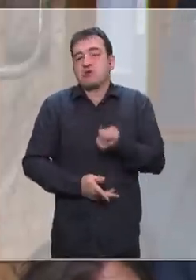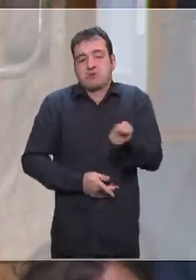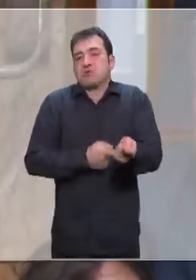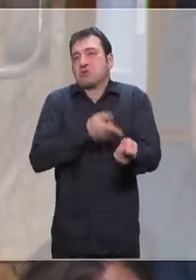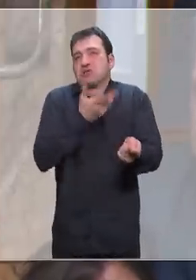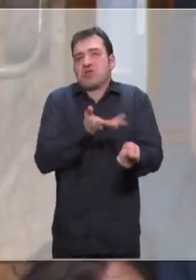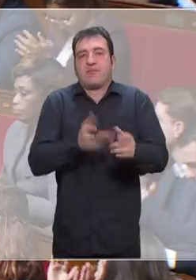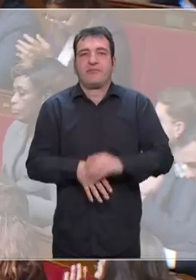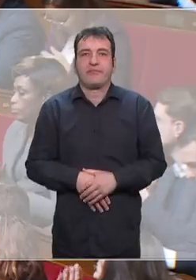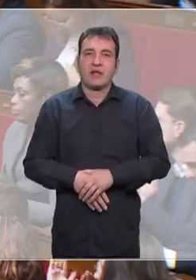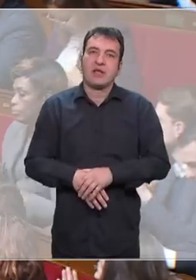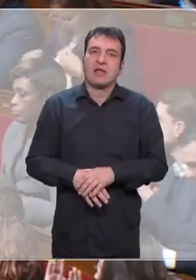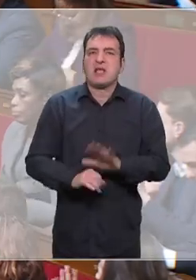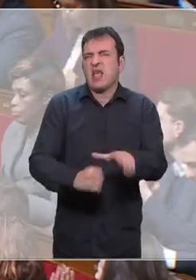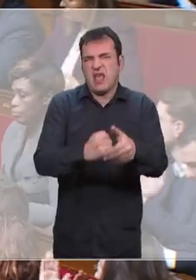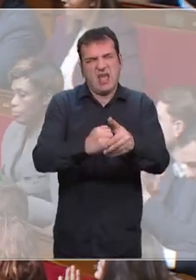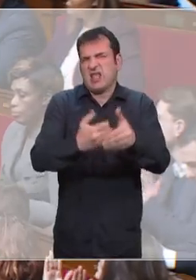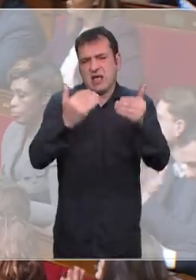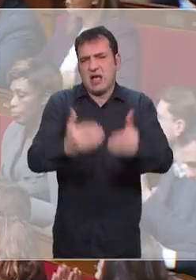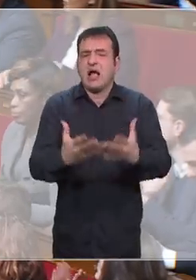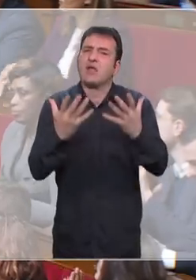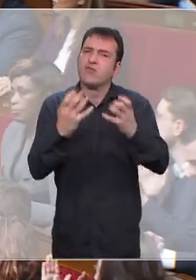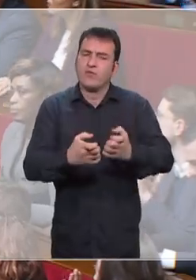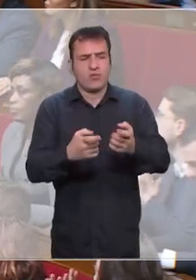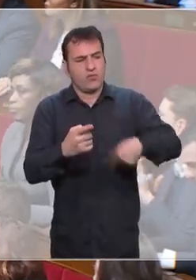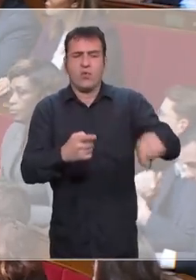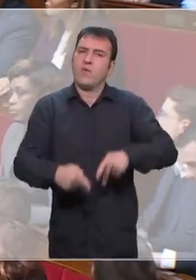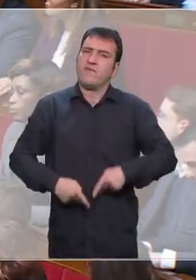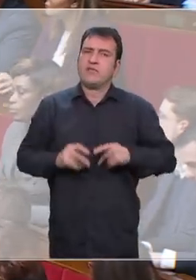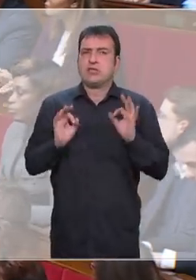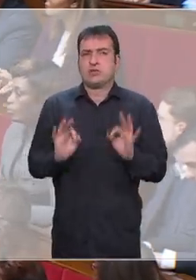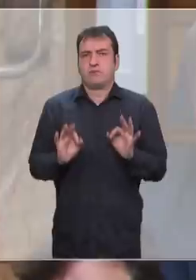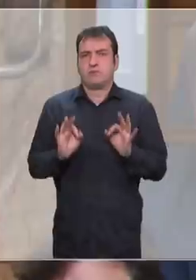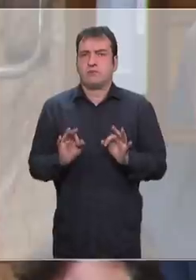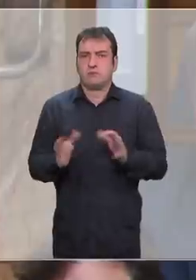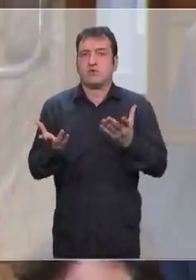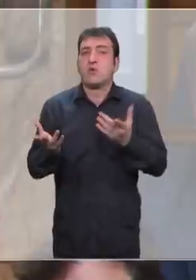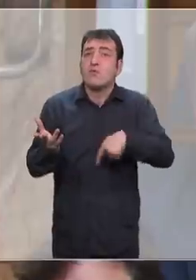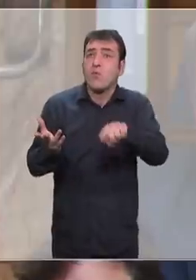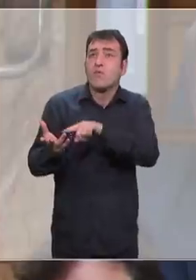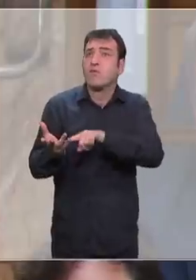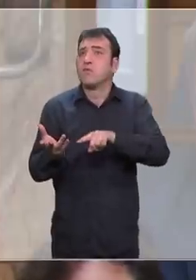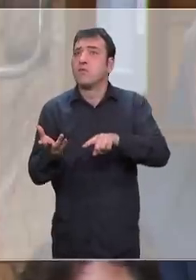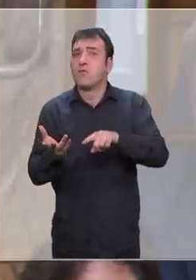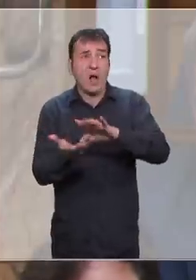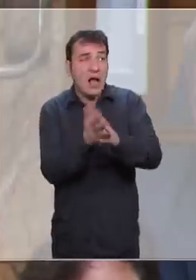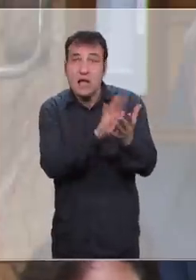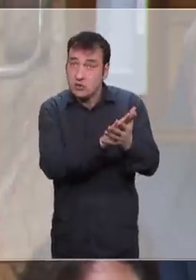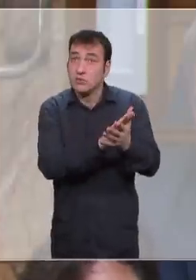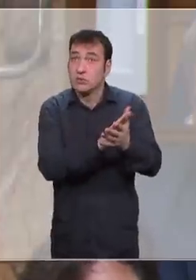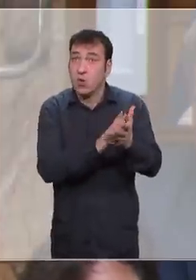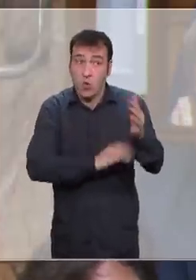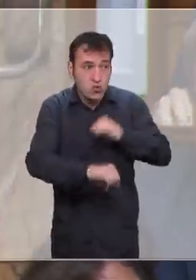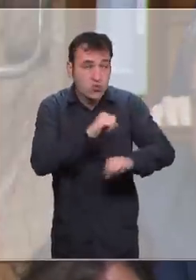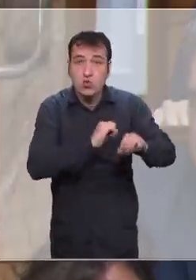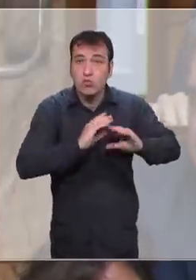Alors, Madame la Première Ministre, quand allez-vous enfin écouter les associations qui sont en première ligne ?